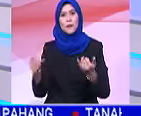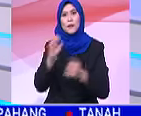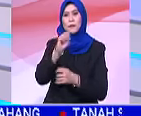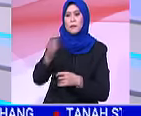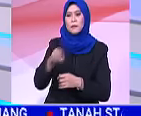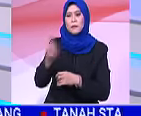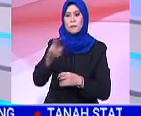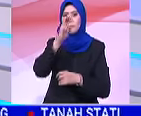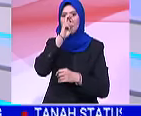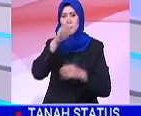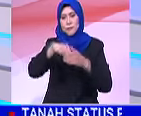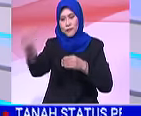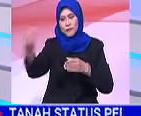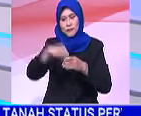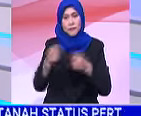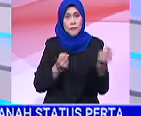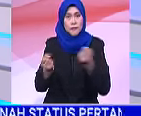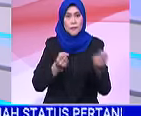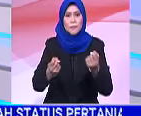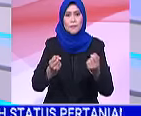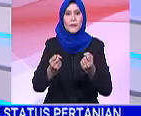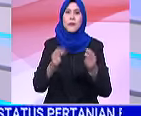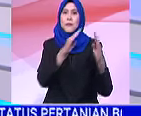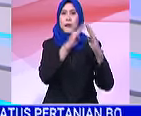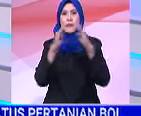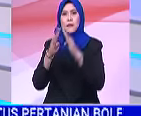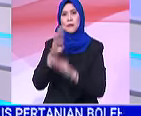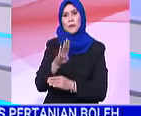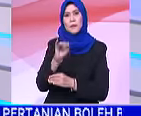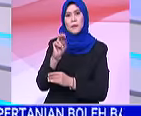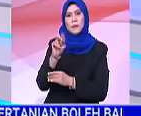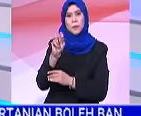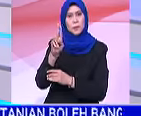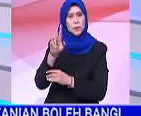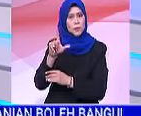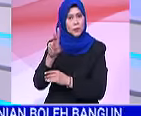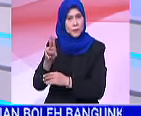kawal pergerakan keluar masuk kenderaan khususnya ke Bandar Bintulu. Silakan Buma.